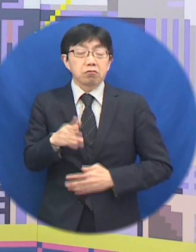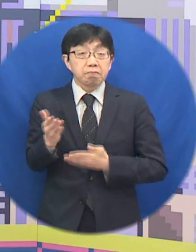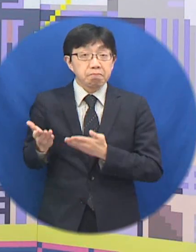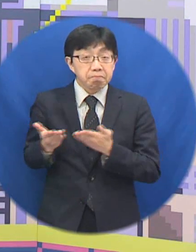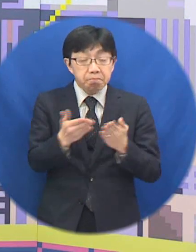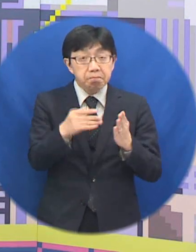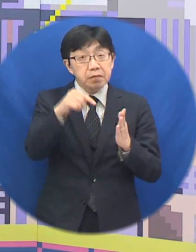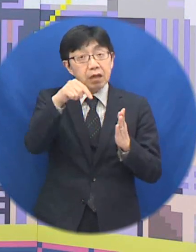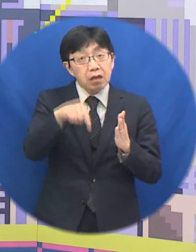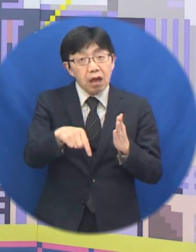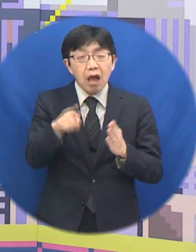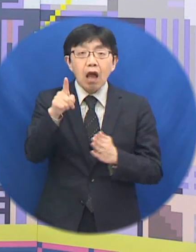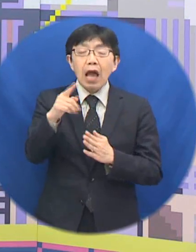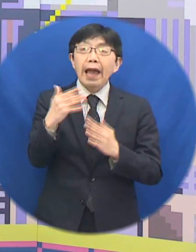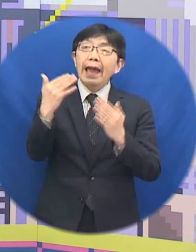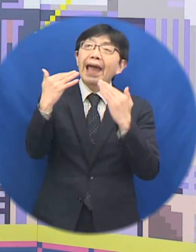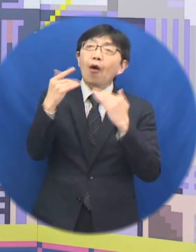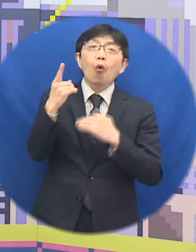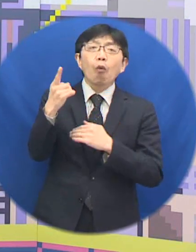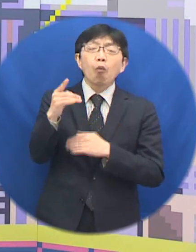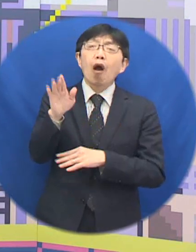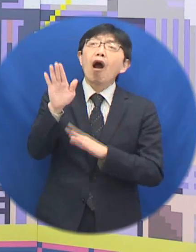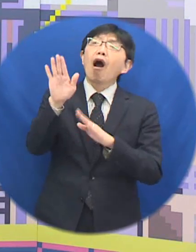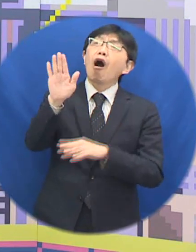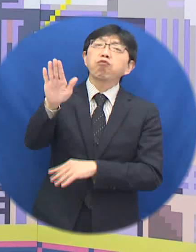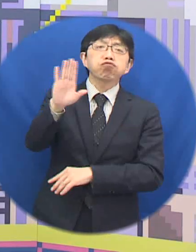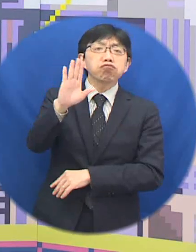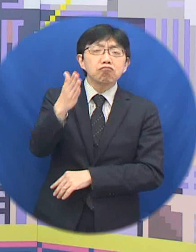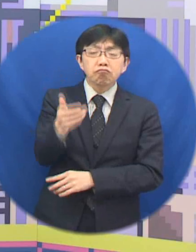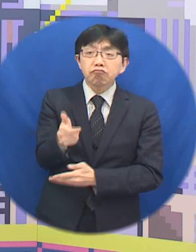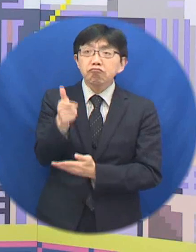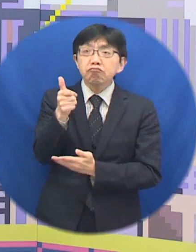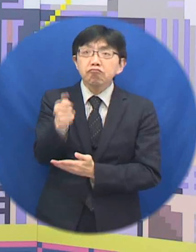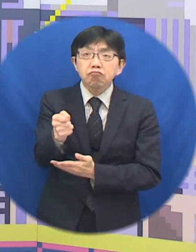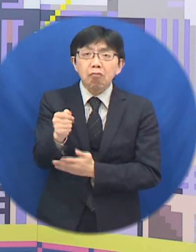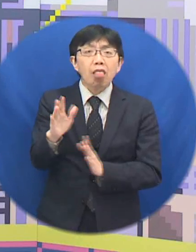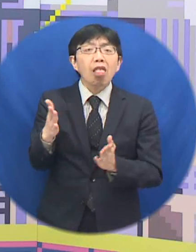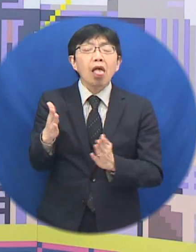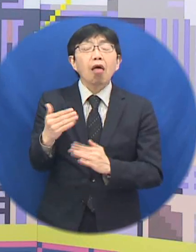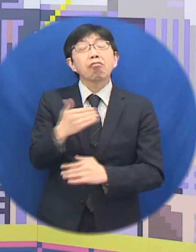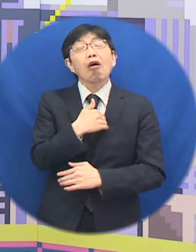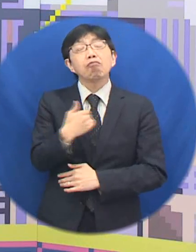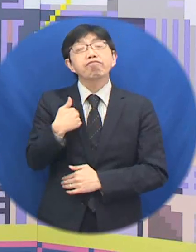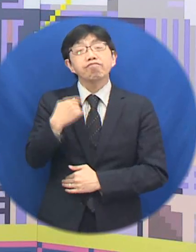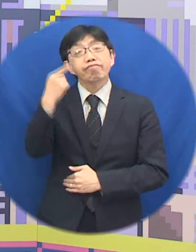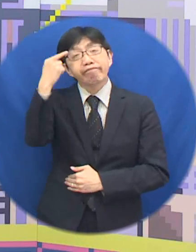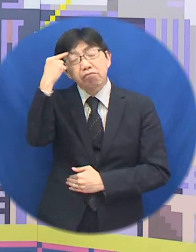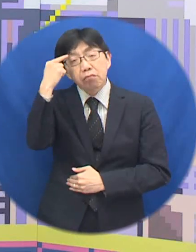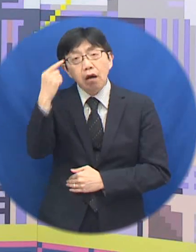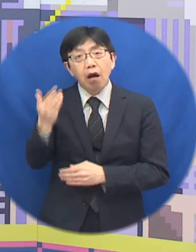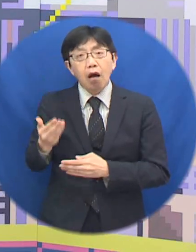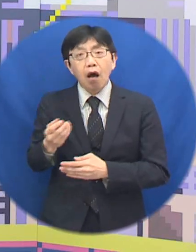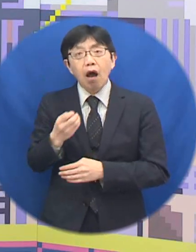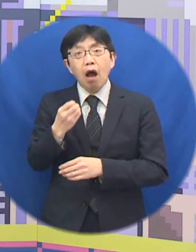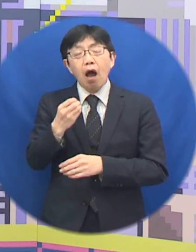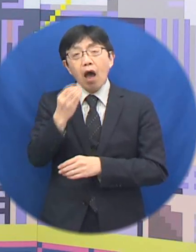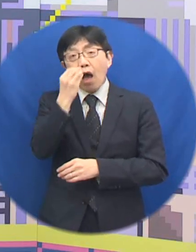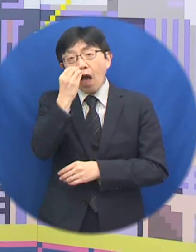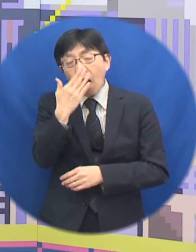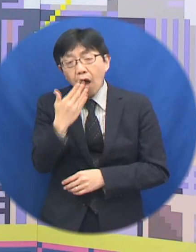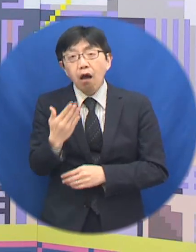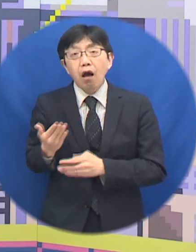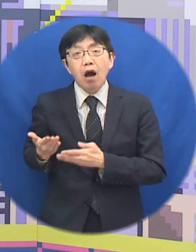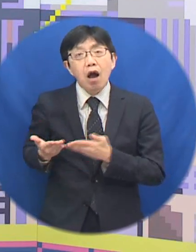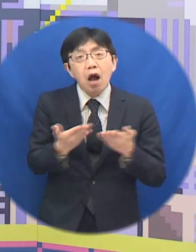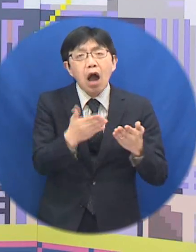の中ではですね、エアコン使っていなかったという方も、あるのに使っていなかったという方もいらっしゃるので、エアコンの風は苦手だ